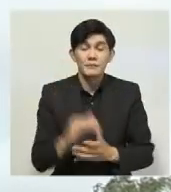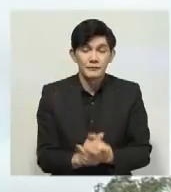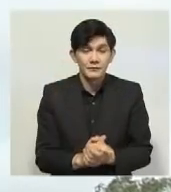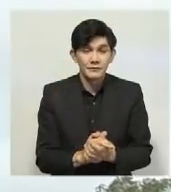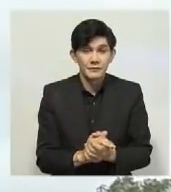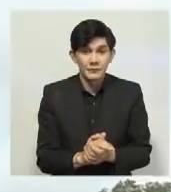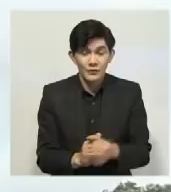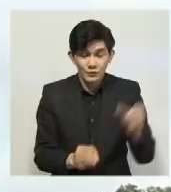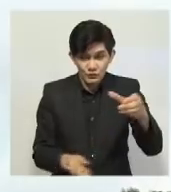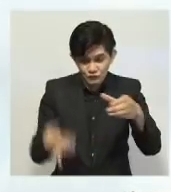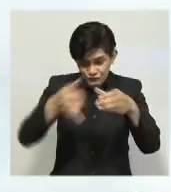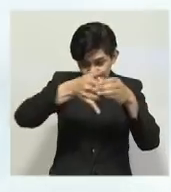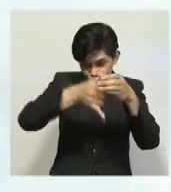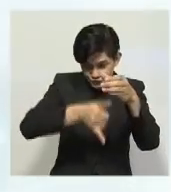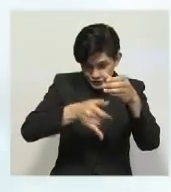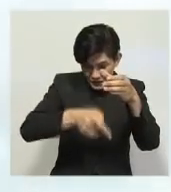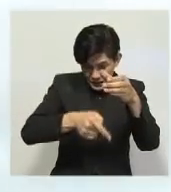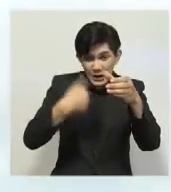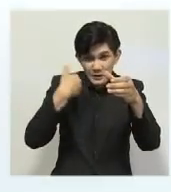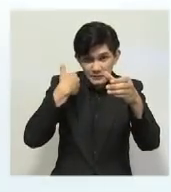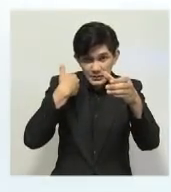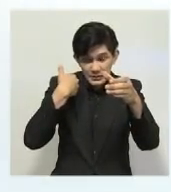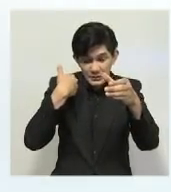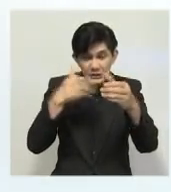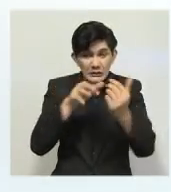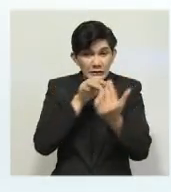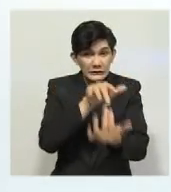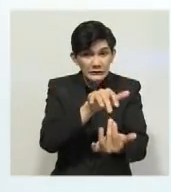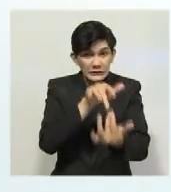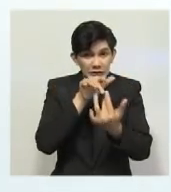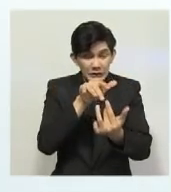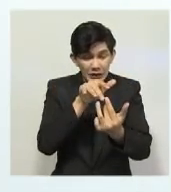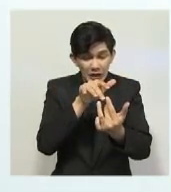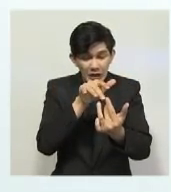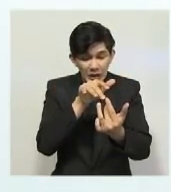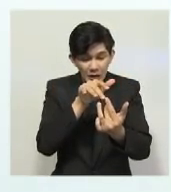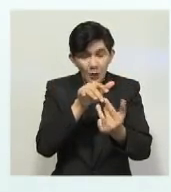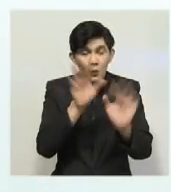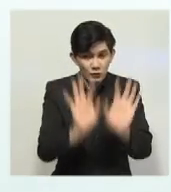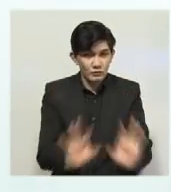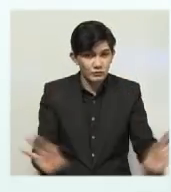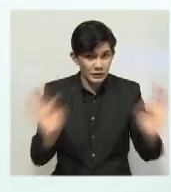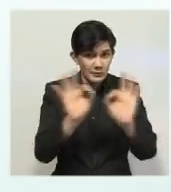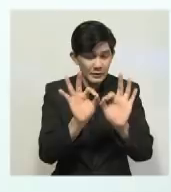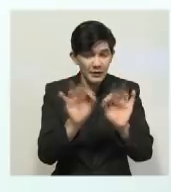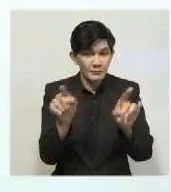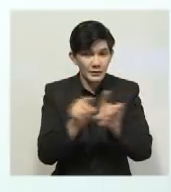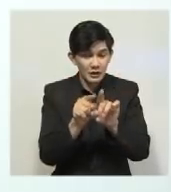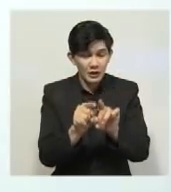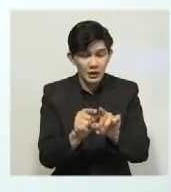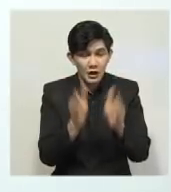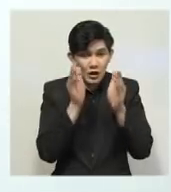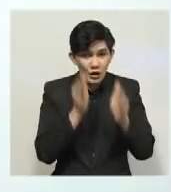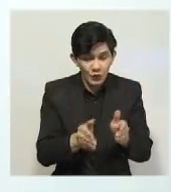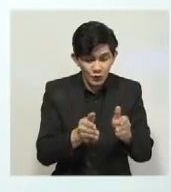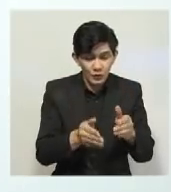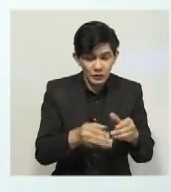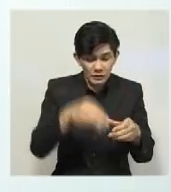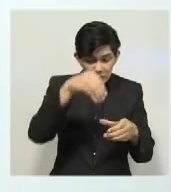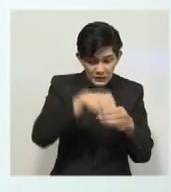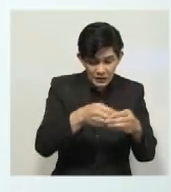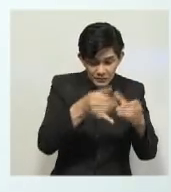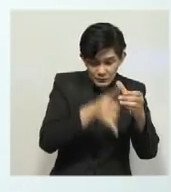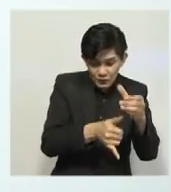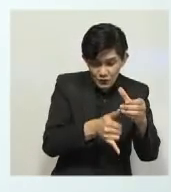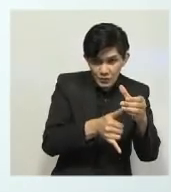คะเมื่ออยู่ในโพรงหรือว่าในโถงด้านในถ้ำการสื่อสารนั้นก็เป็นเรื่องของเรื่องสำคัญค่ะเพราะว่าบุคคลที่อยู่ภายในเจ้าที่อยู่ภายใน